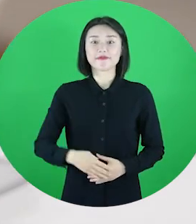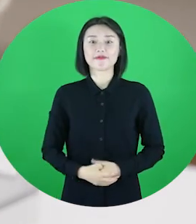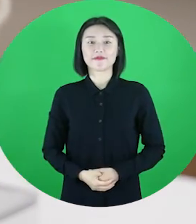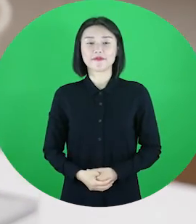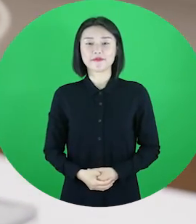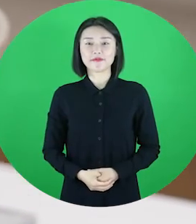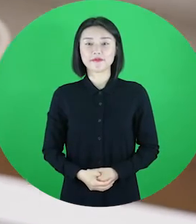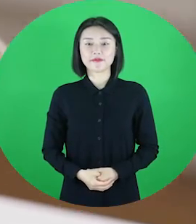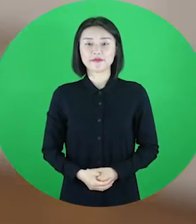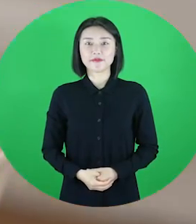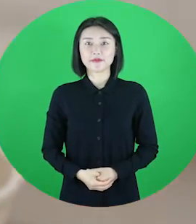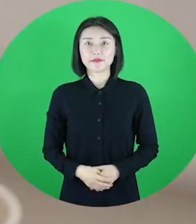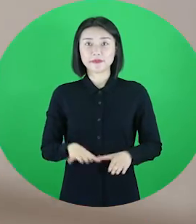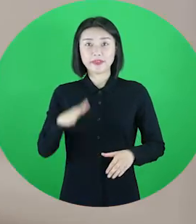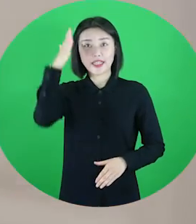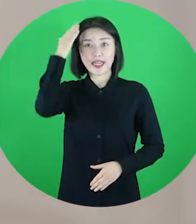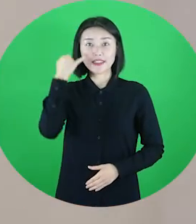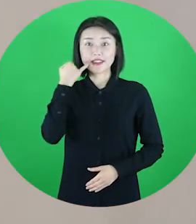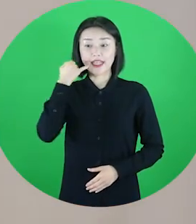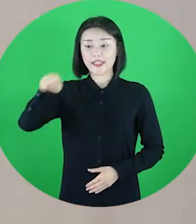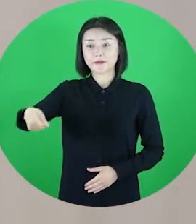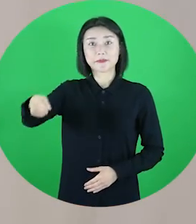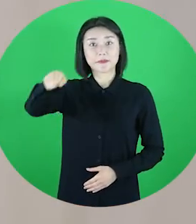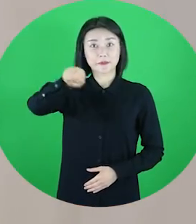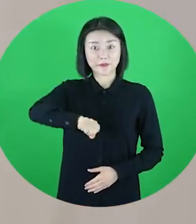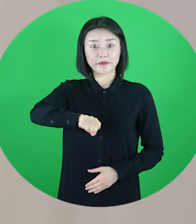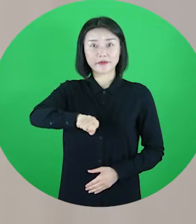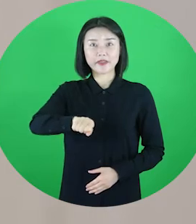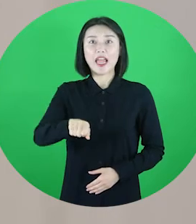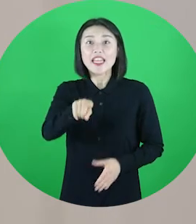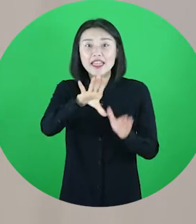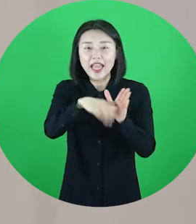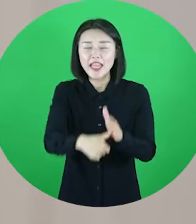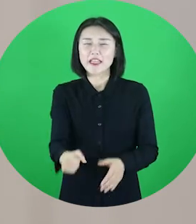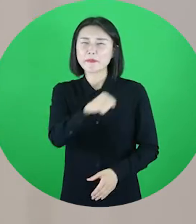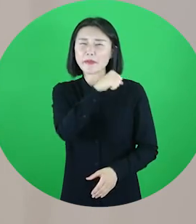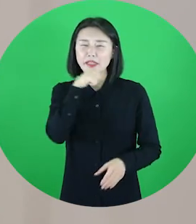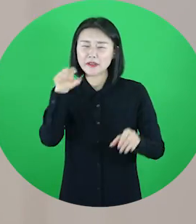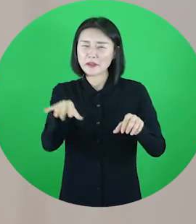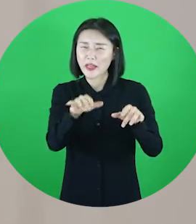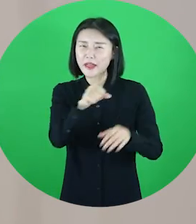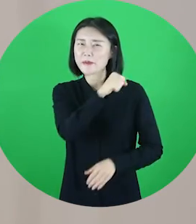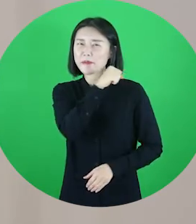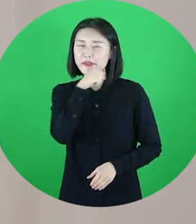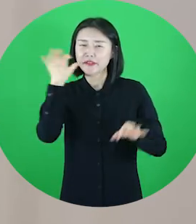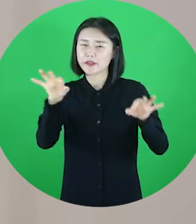숟가락 넣어주겠습니다. 우리 맛있어져라 주문을 외우면서 한번